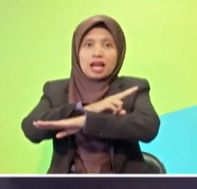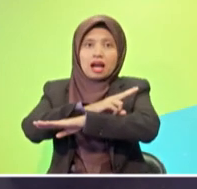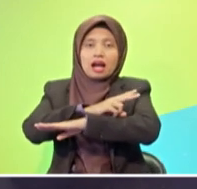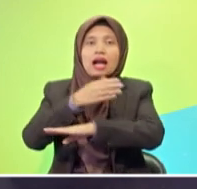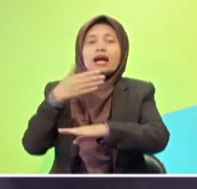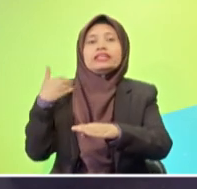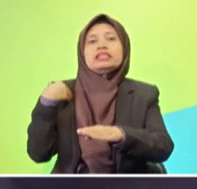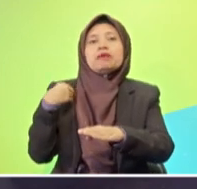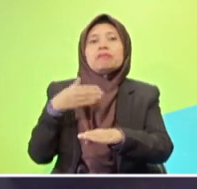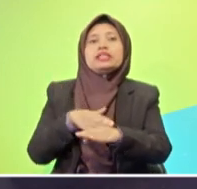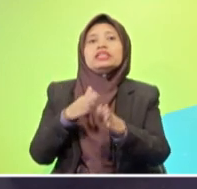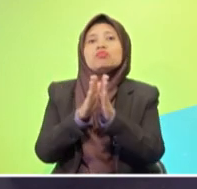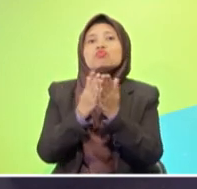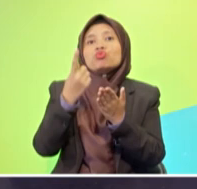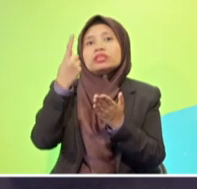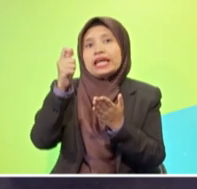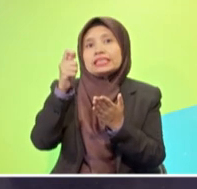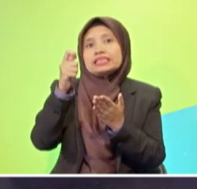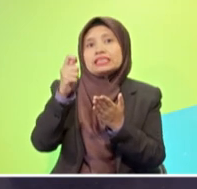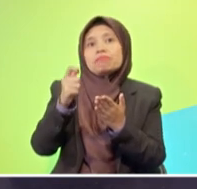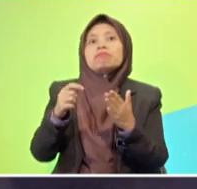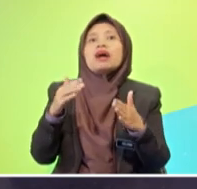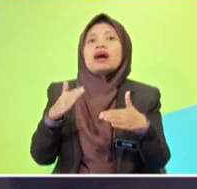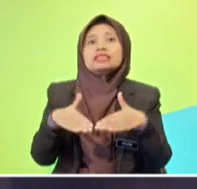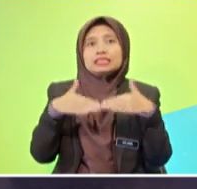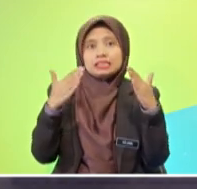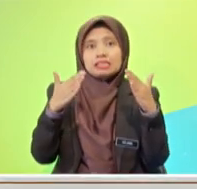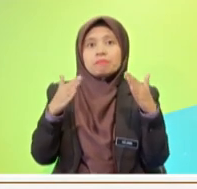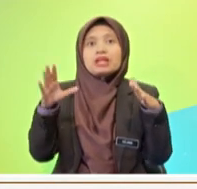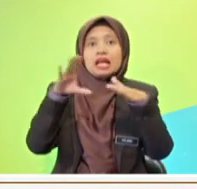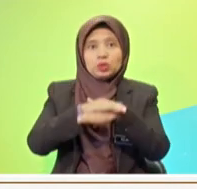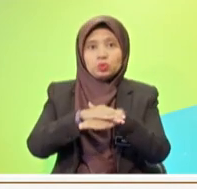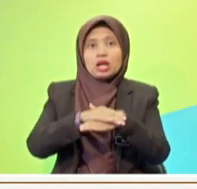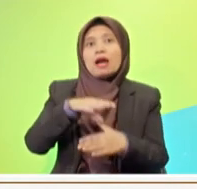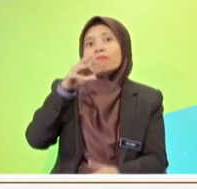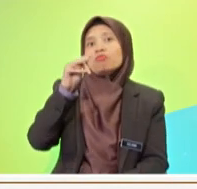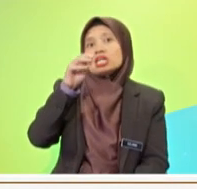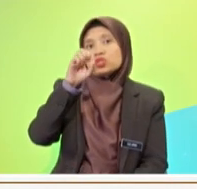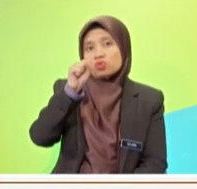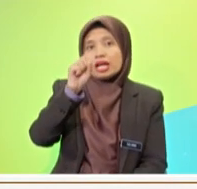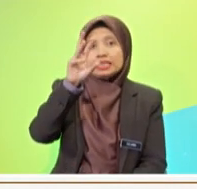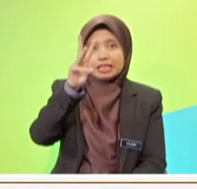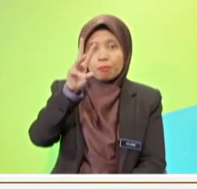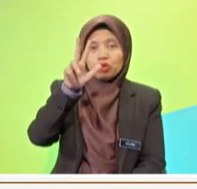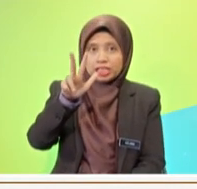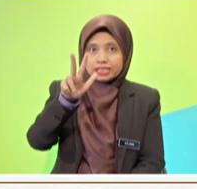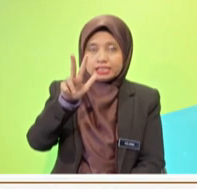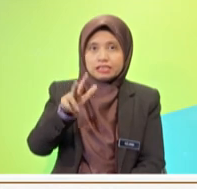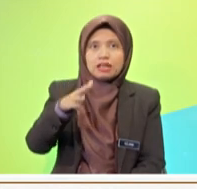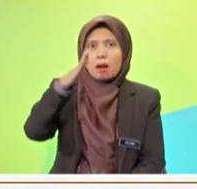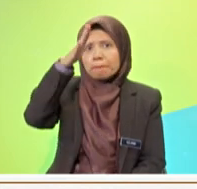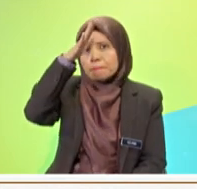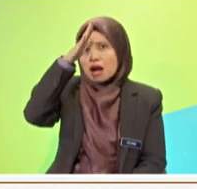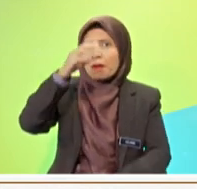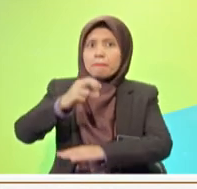bahasa Melayu mau ke surat 63 Jadi macam mana kita udah tahu sebenarnya Pak Belalang nih ialah Kisah